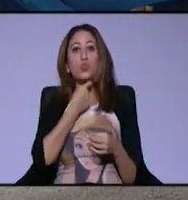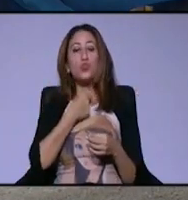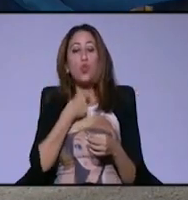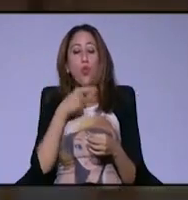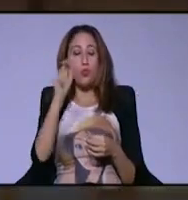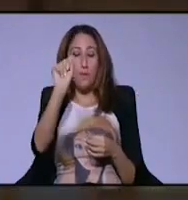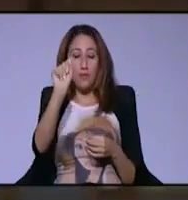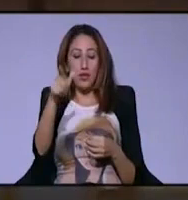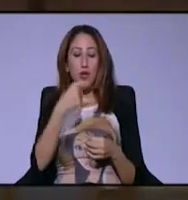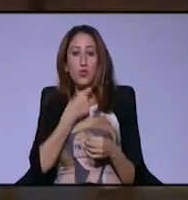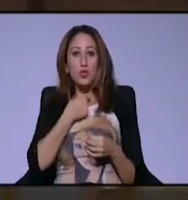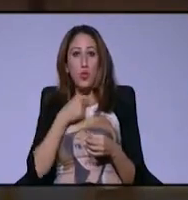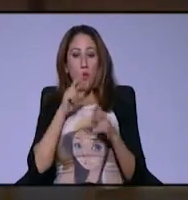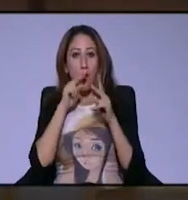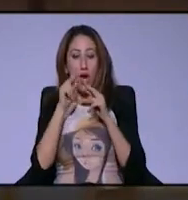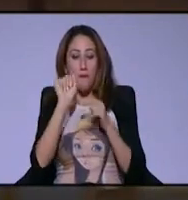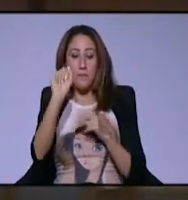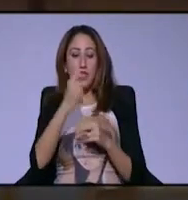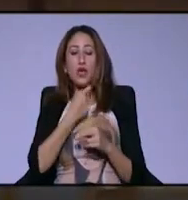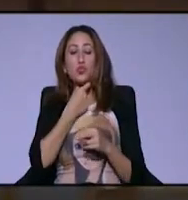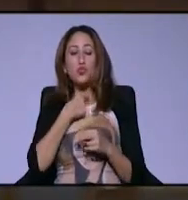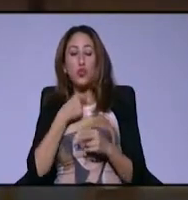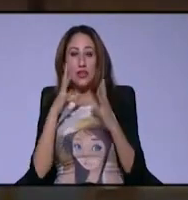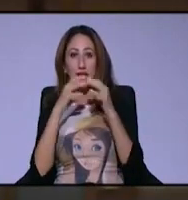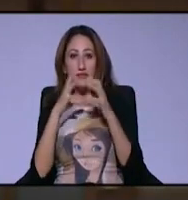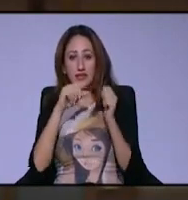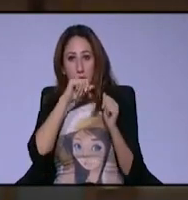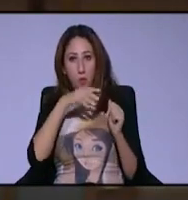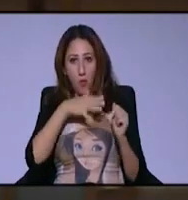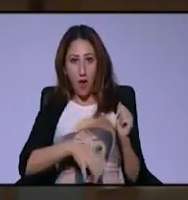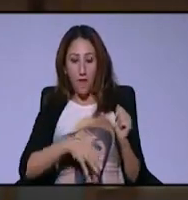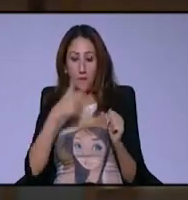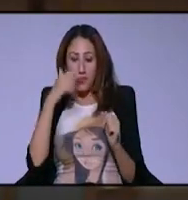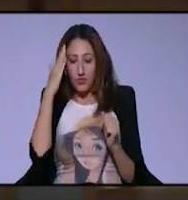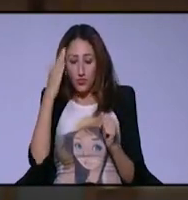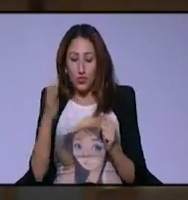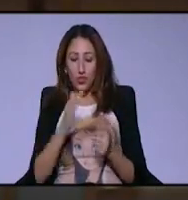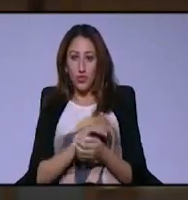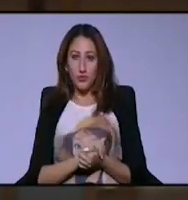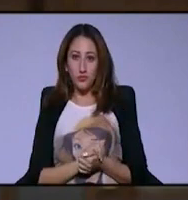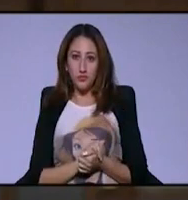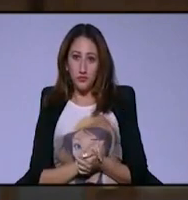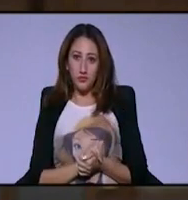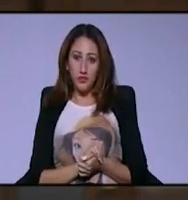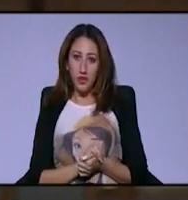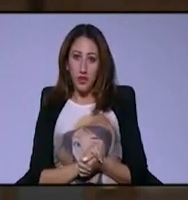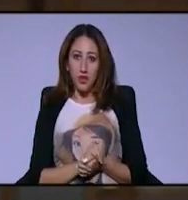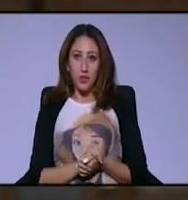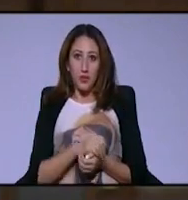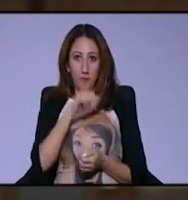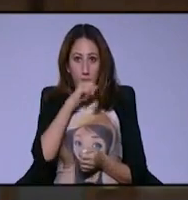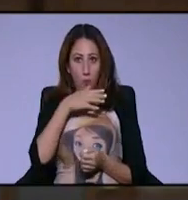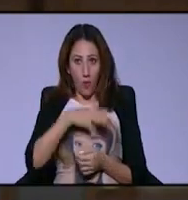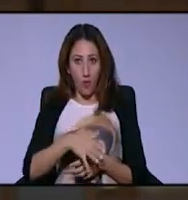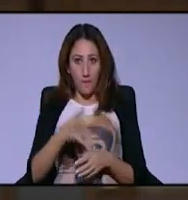شخصيا، وكان جميل جدا ورائع زي ما شفنا وحنشوف ان شاء الله. دكتور اسامه، سيدنا النبي عليه الصلاه